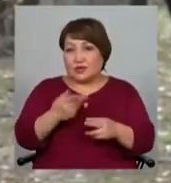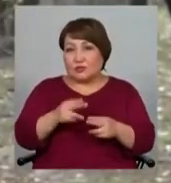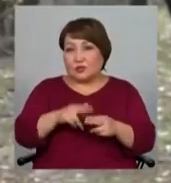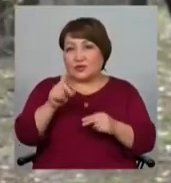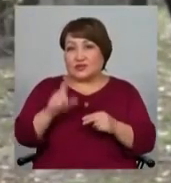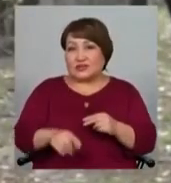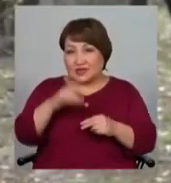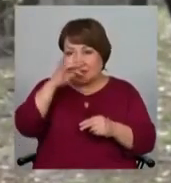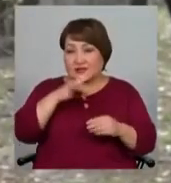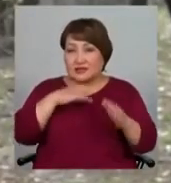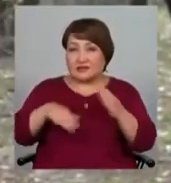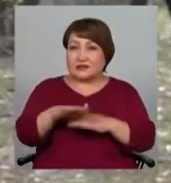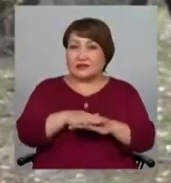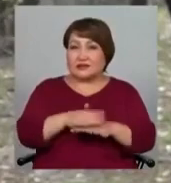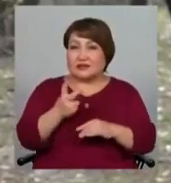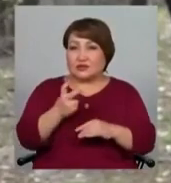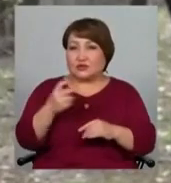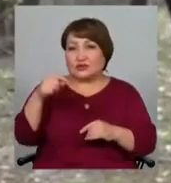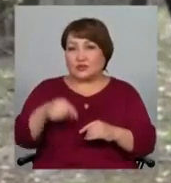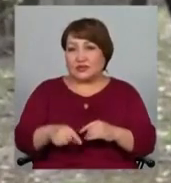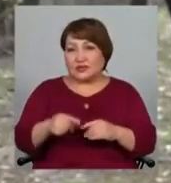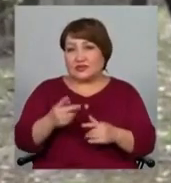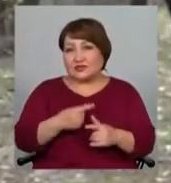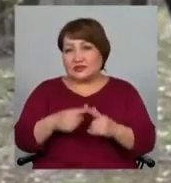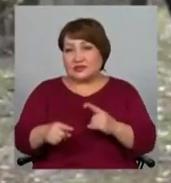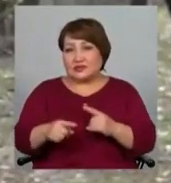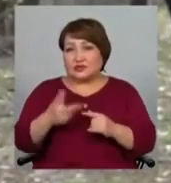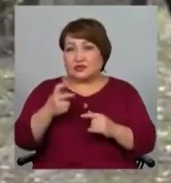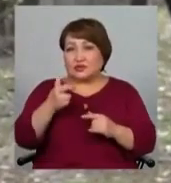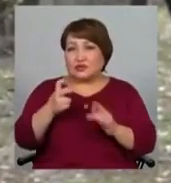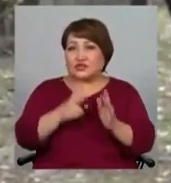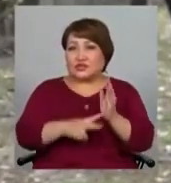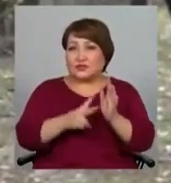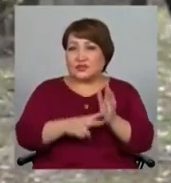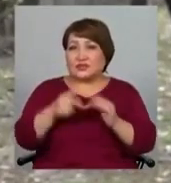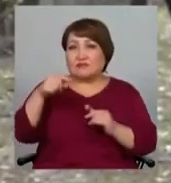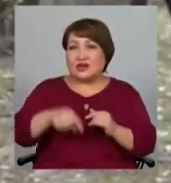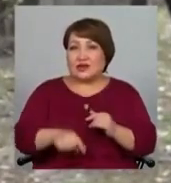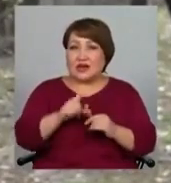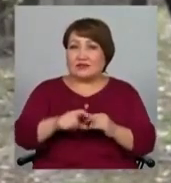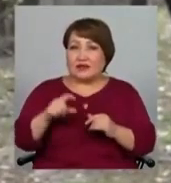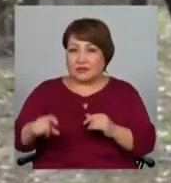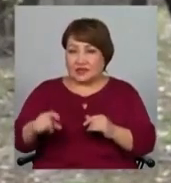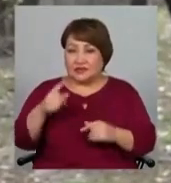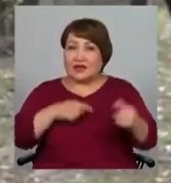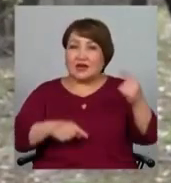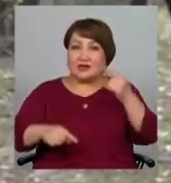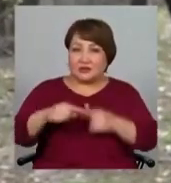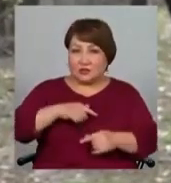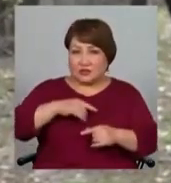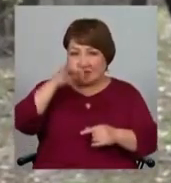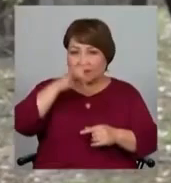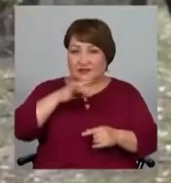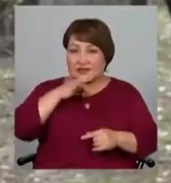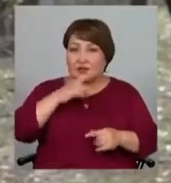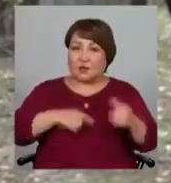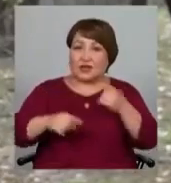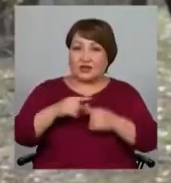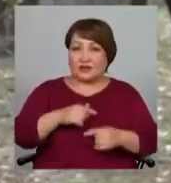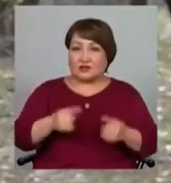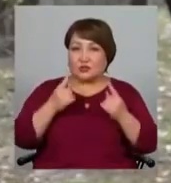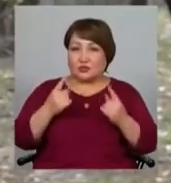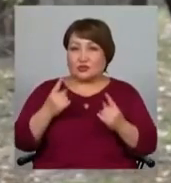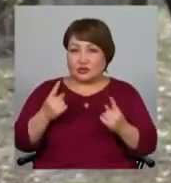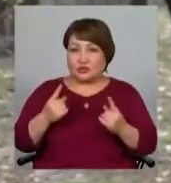Қазақтың 200 мың, кейде 370 мың деп айтып жүр. 370 мың адам қайтып Қазақстанға оралған ұлы көшті